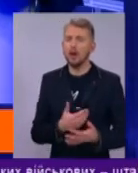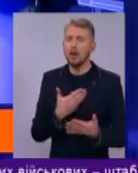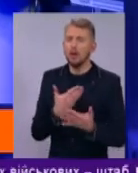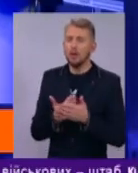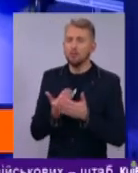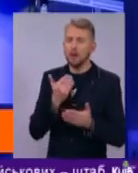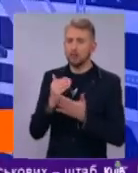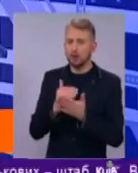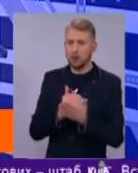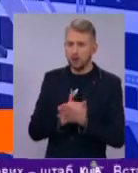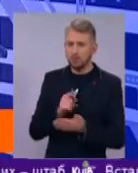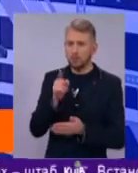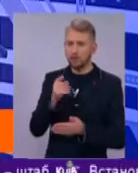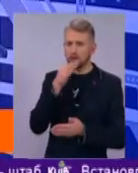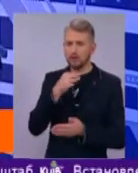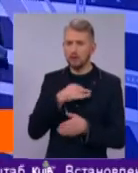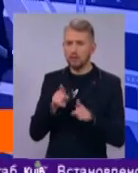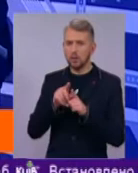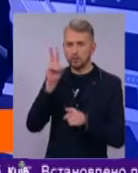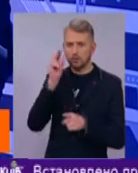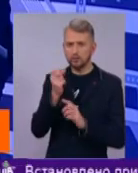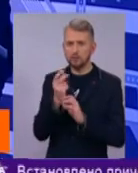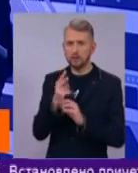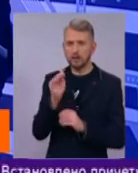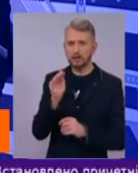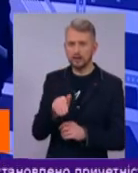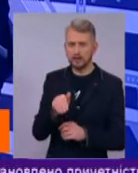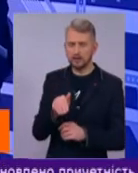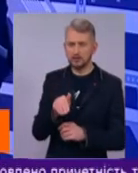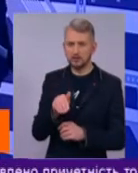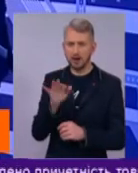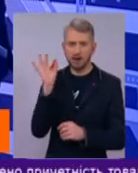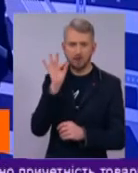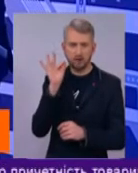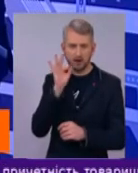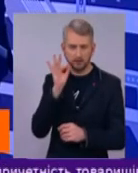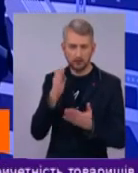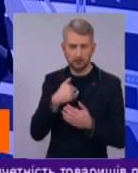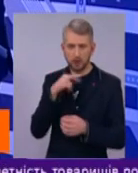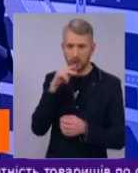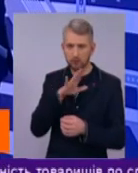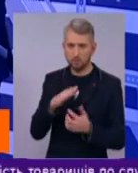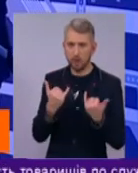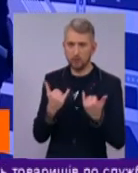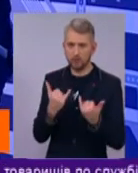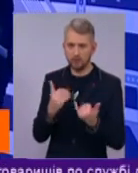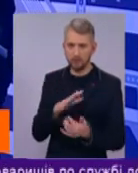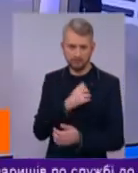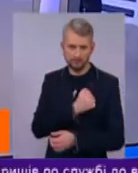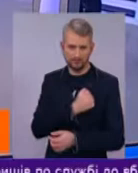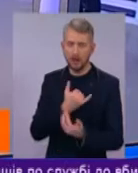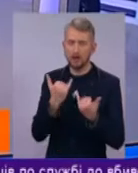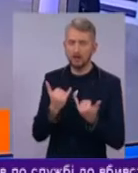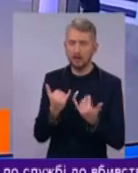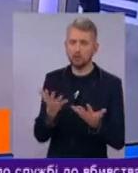перед програмою, так, ви назвали таку цифру, 12 тисяч афганців, так, якщо я не помиляюся, зараз або